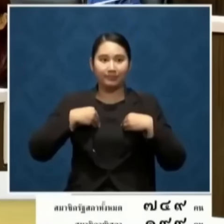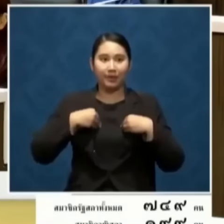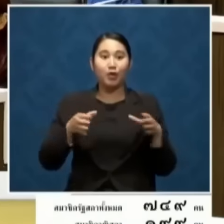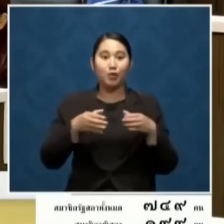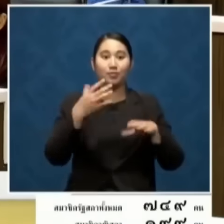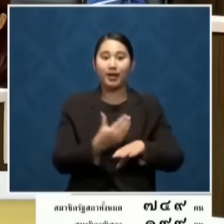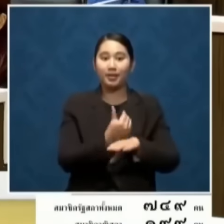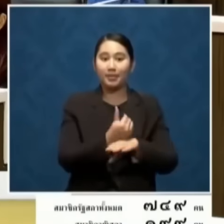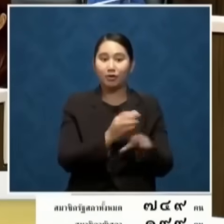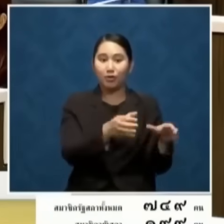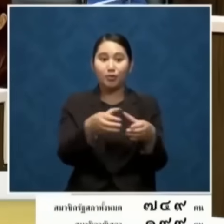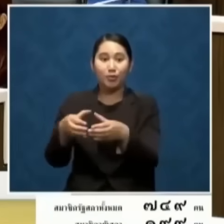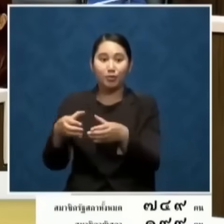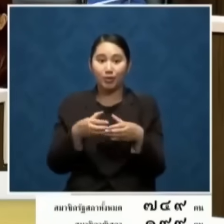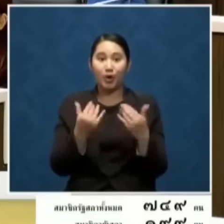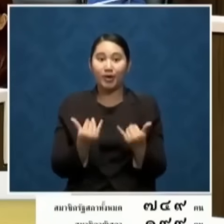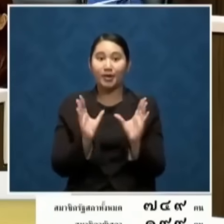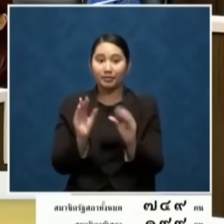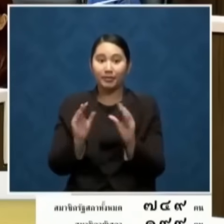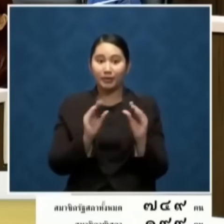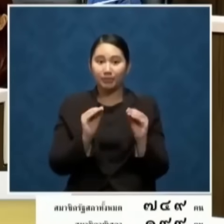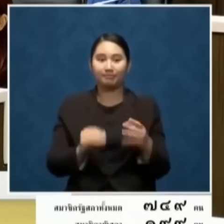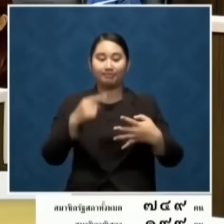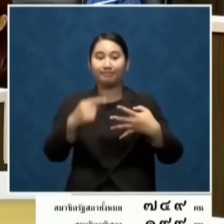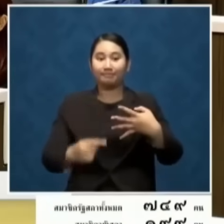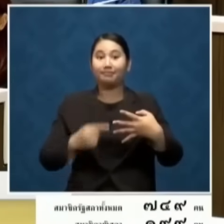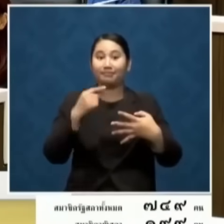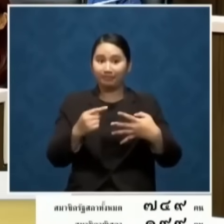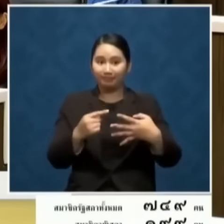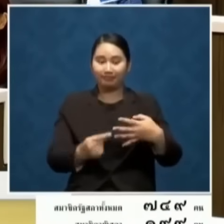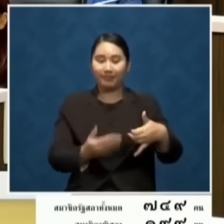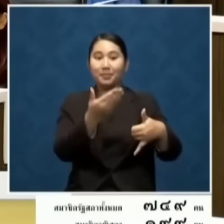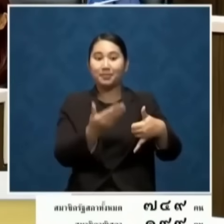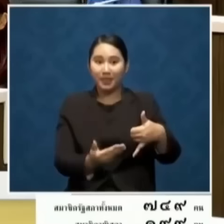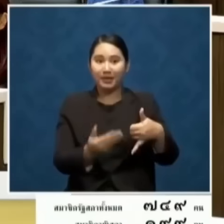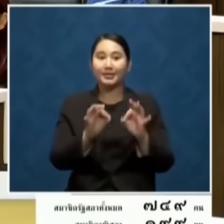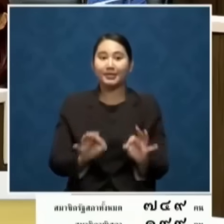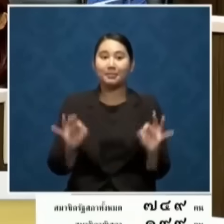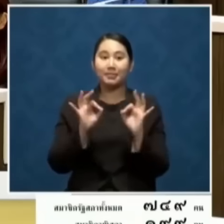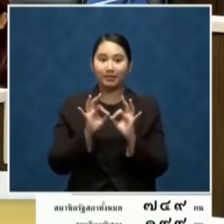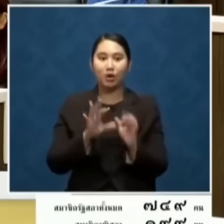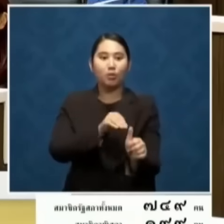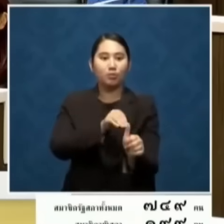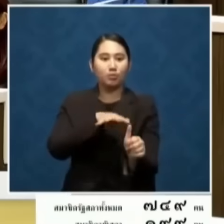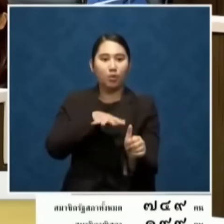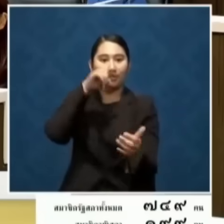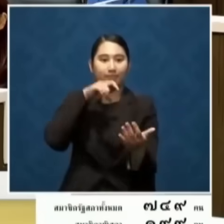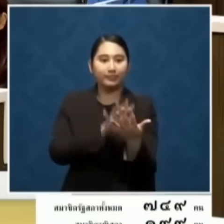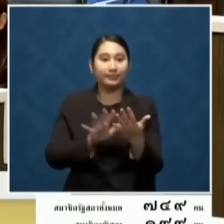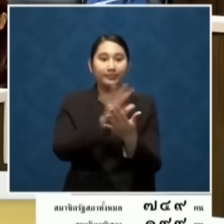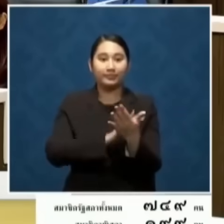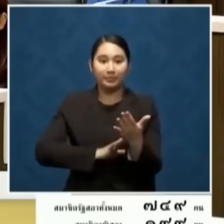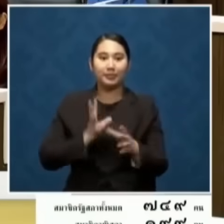ติฐานทางกฎหมายบอกให้ผู้ถูกกล่าวหาบริสุทธิ์ไว้ก่อนอย่าให้มีศาลเตี้ยในรัฐสภาไม่ได้